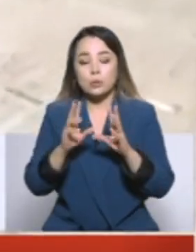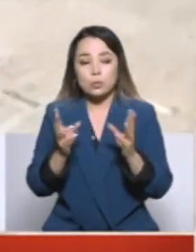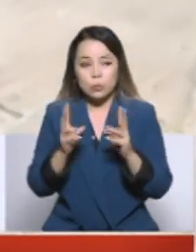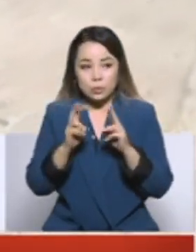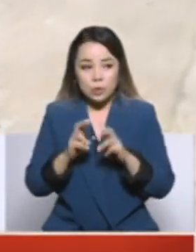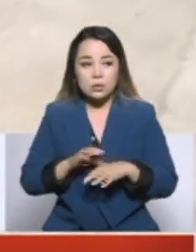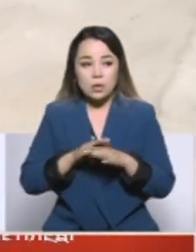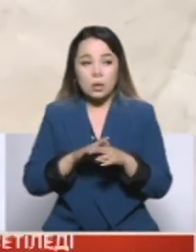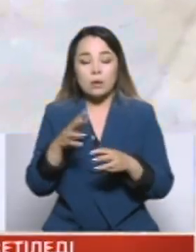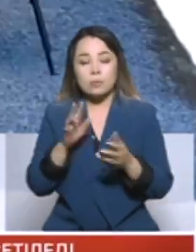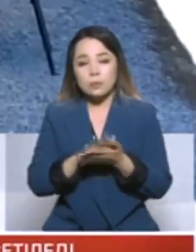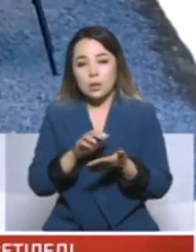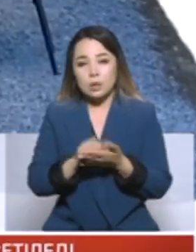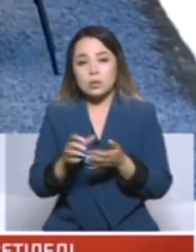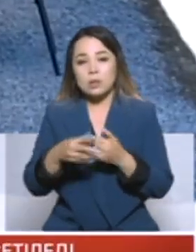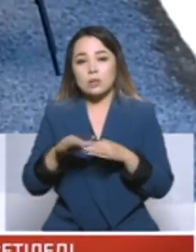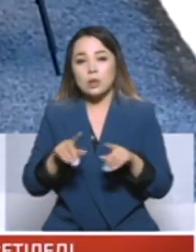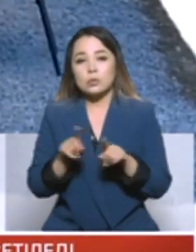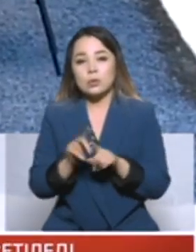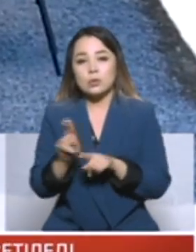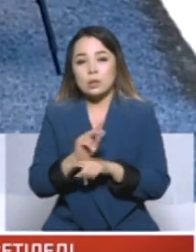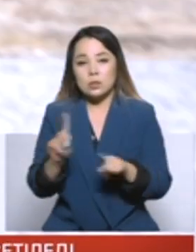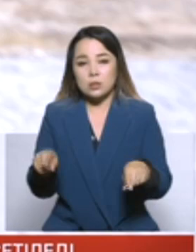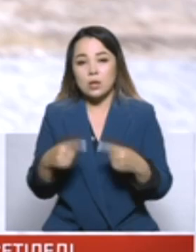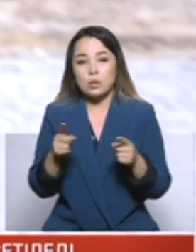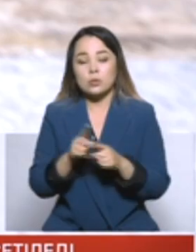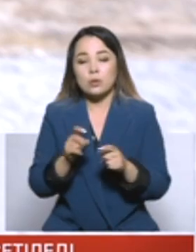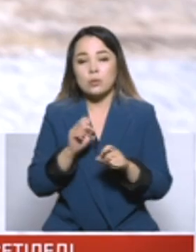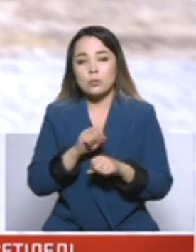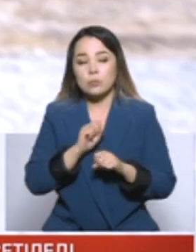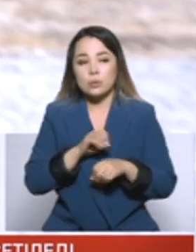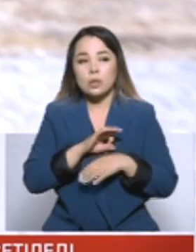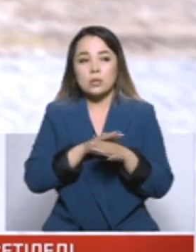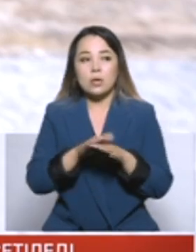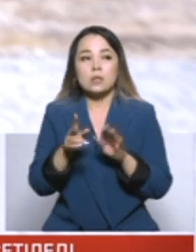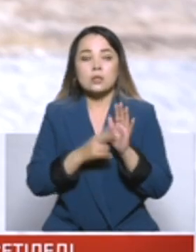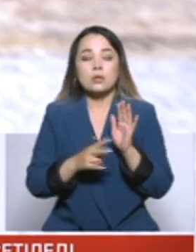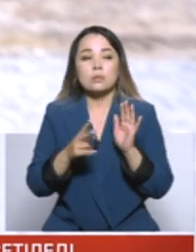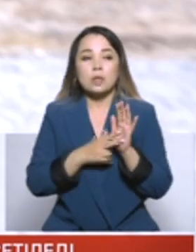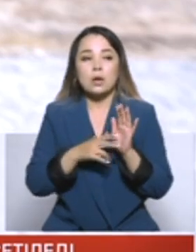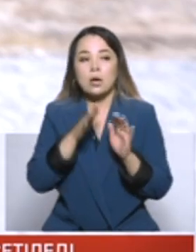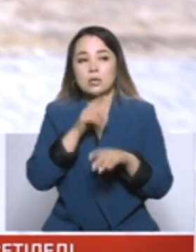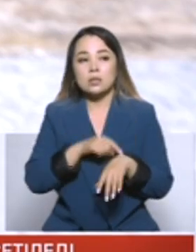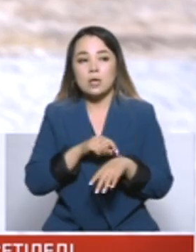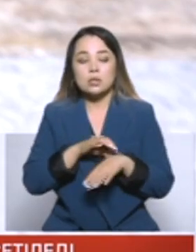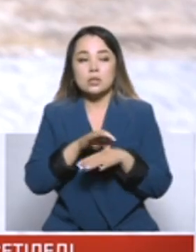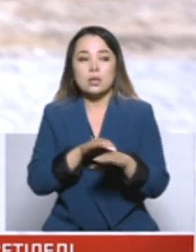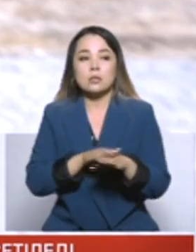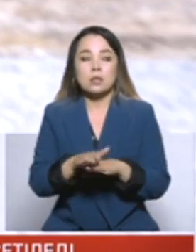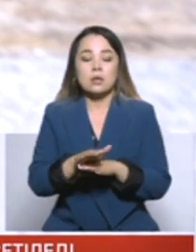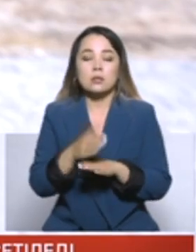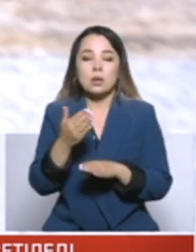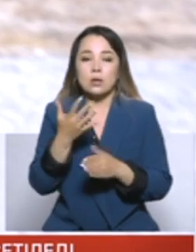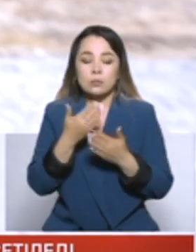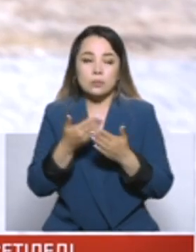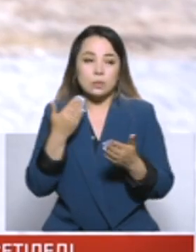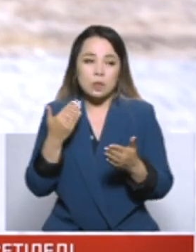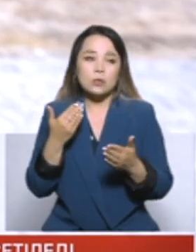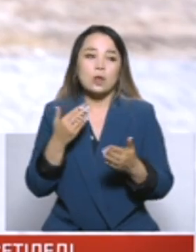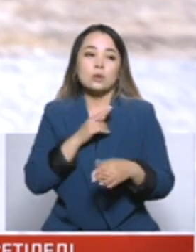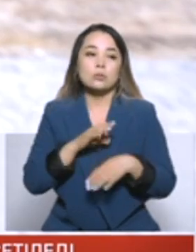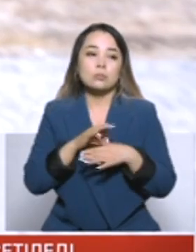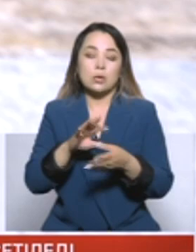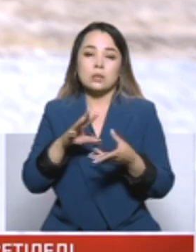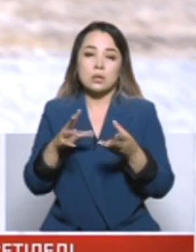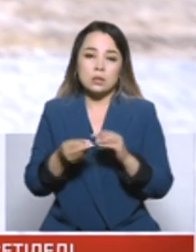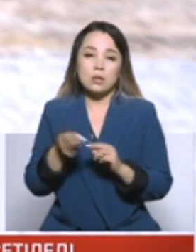бүлінген жерді анықтауға, оны қалпына келтіруге мүмкіндік жасады. 78 сағатқа жеткізбей, апатты жою